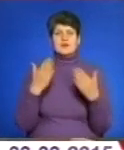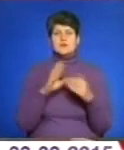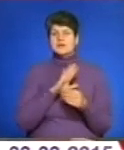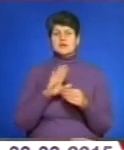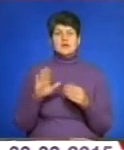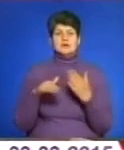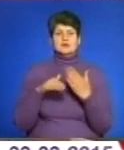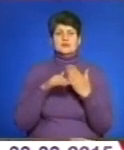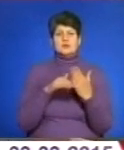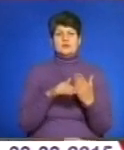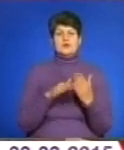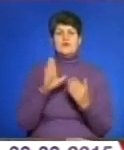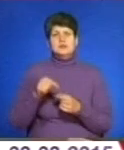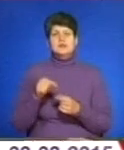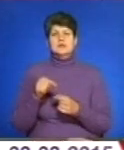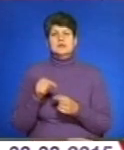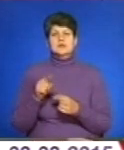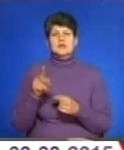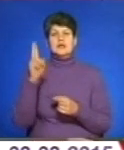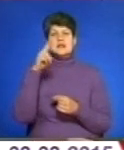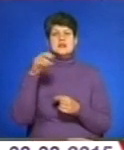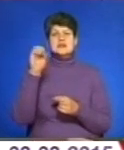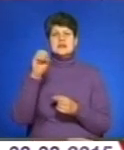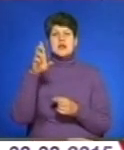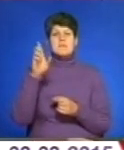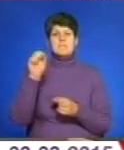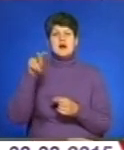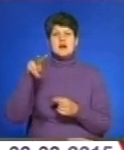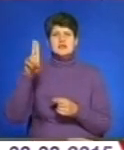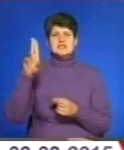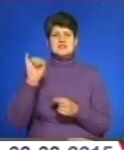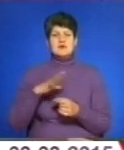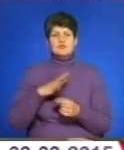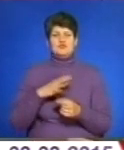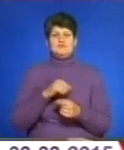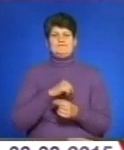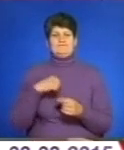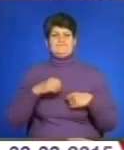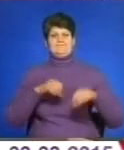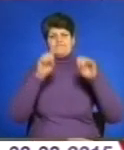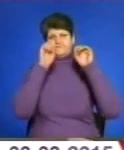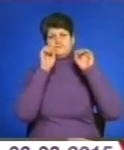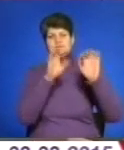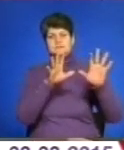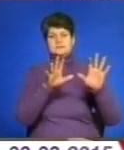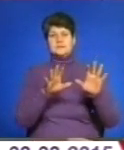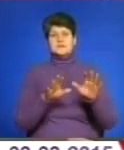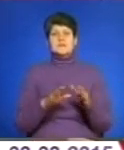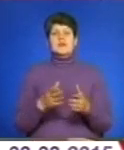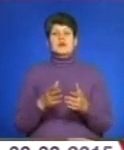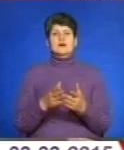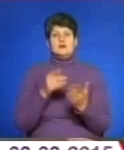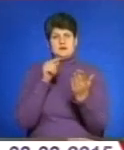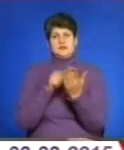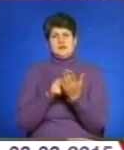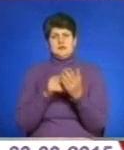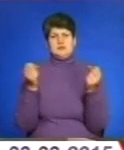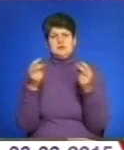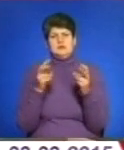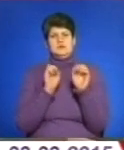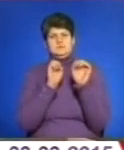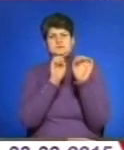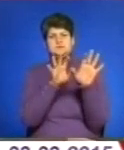допомога волонтерів і не допомога ваша, простих наших українців, ми б там довго